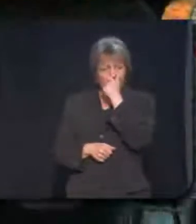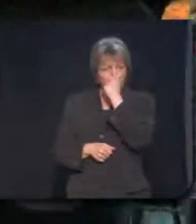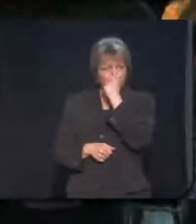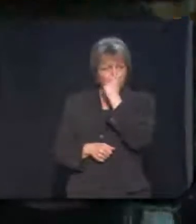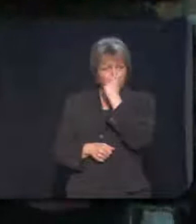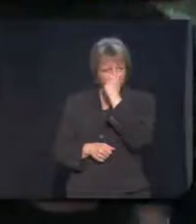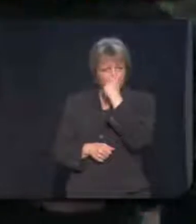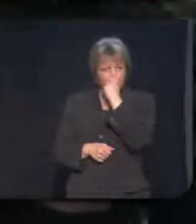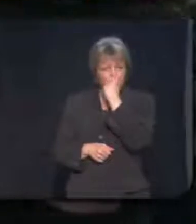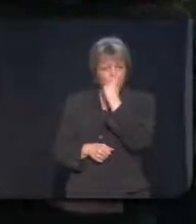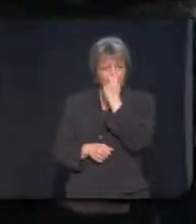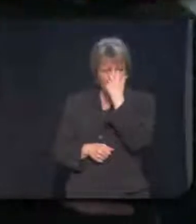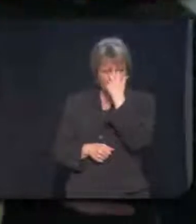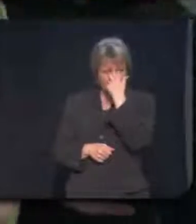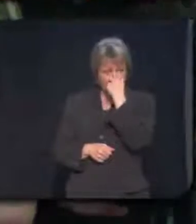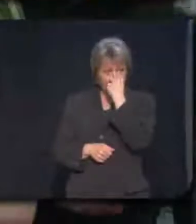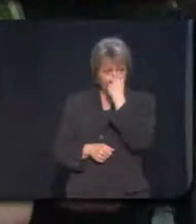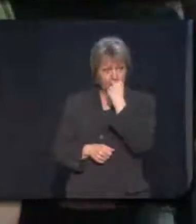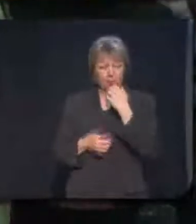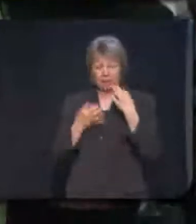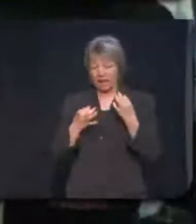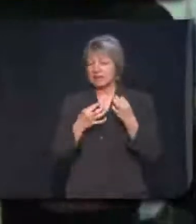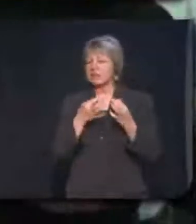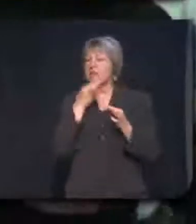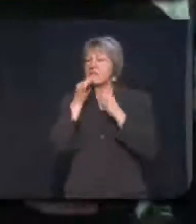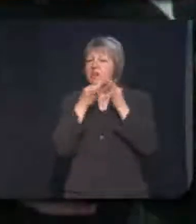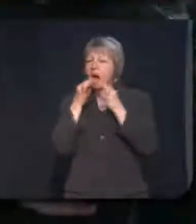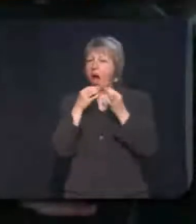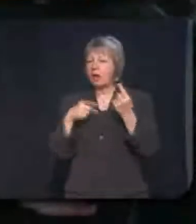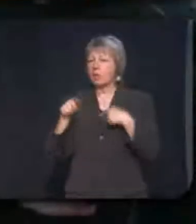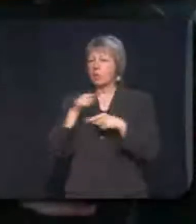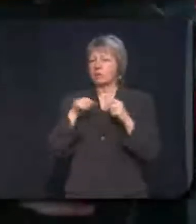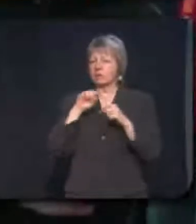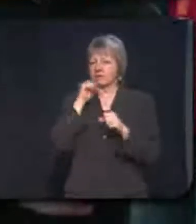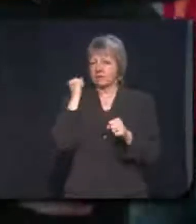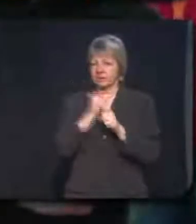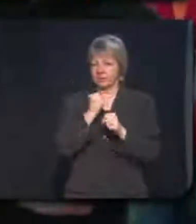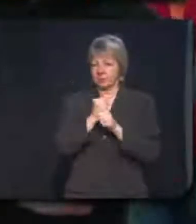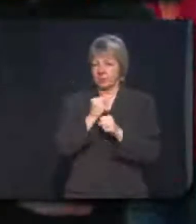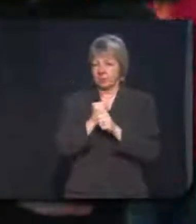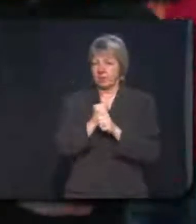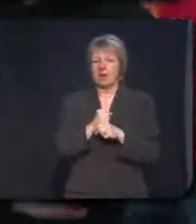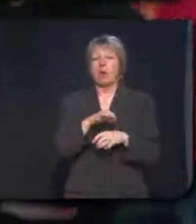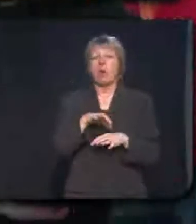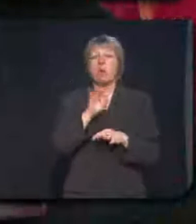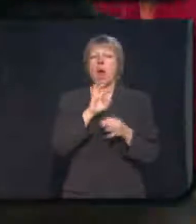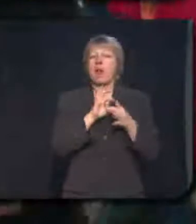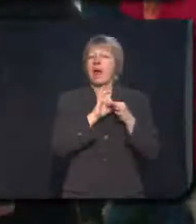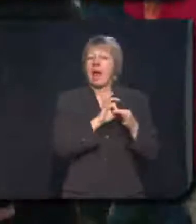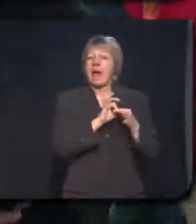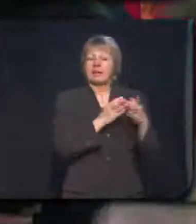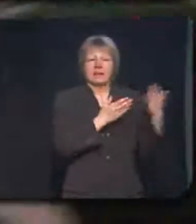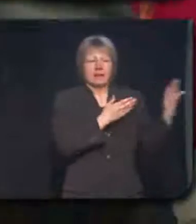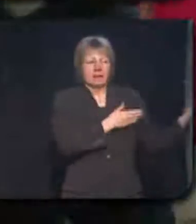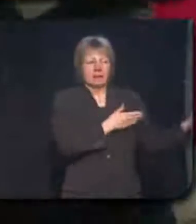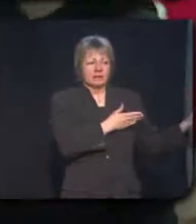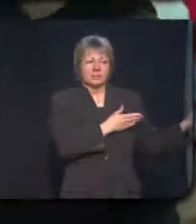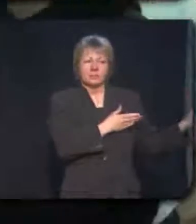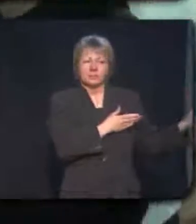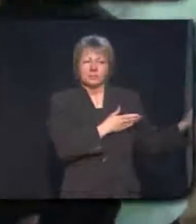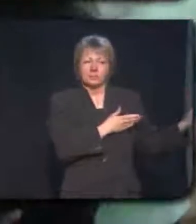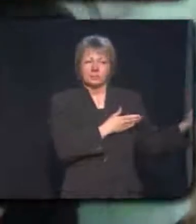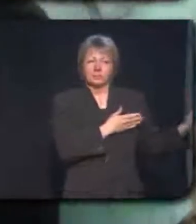Zoom Fragerunde ist hiermit beendet jetzt übergebe ich mal an den Wahlleiter wir werden um